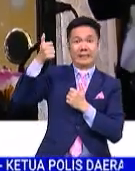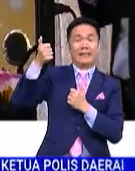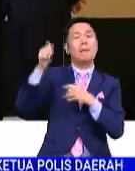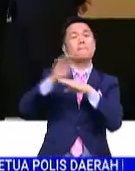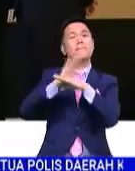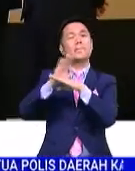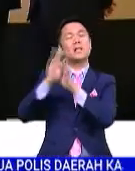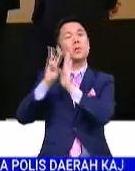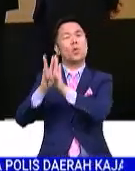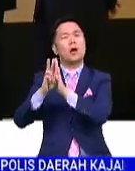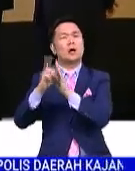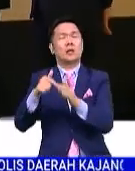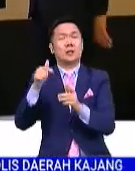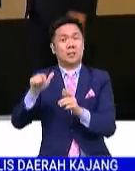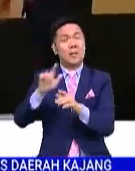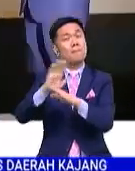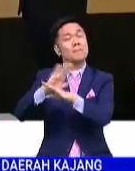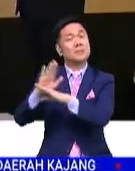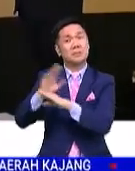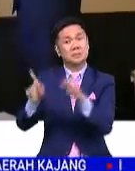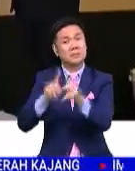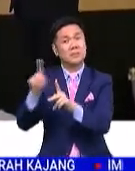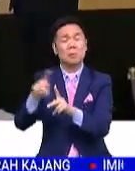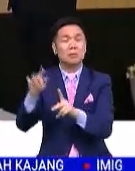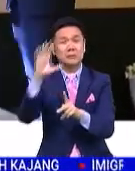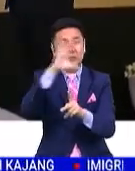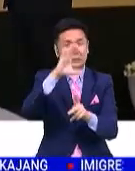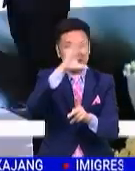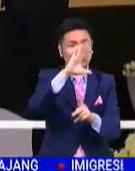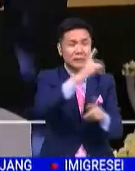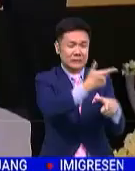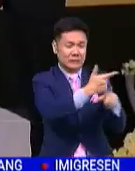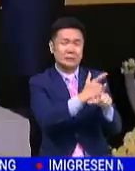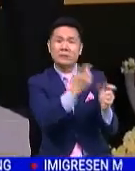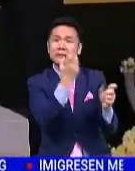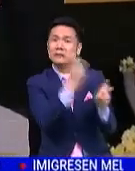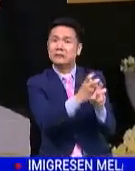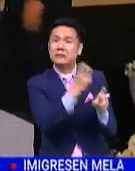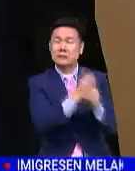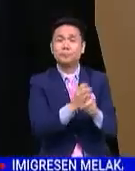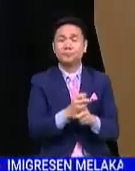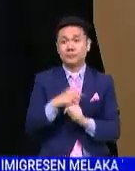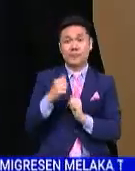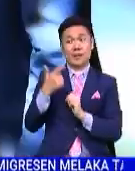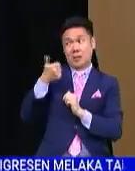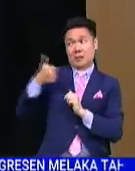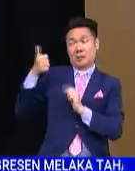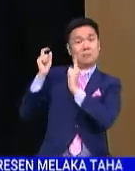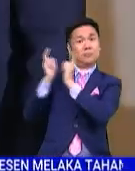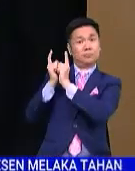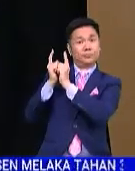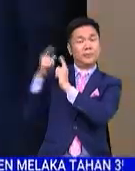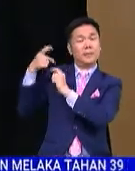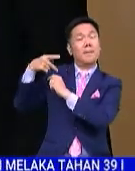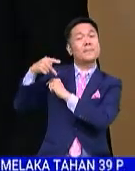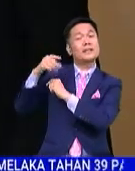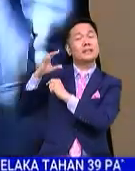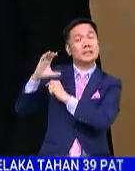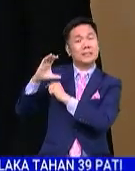Usahawan mengenai kesukaran ahli-ahlinya mendapatkan pembiayaan. Dan beliau ditemui media selepas majlis perasmian